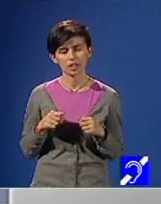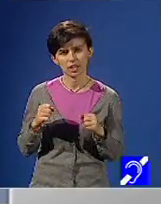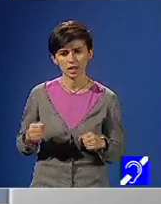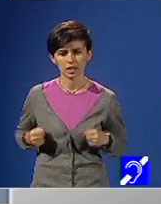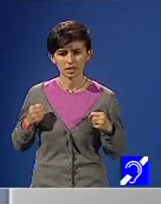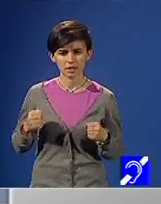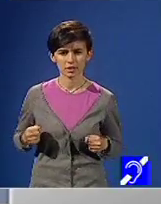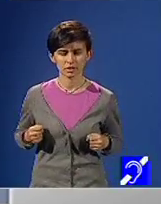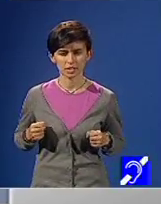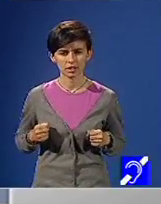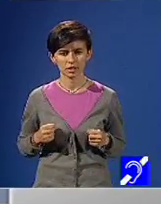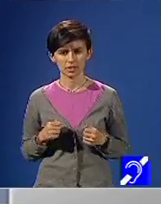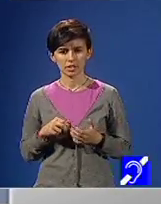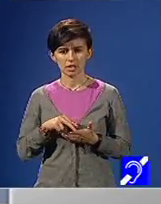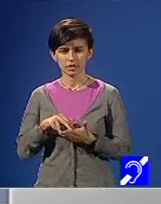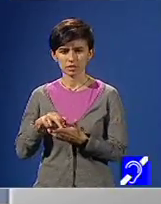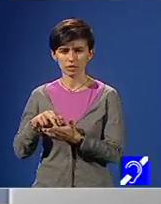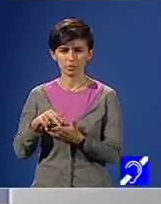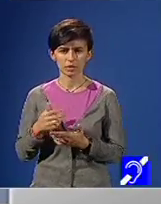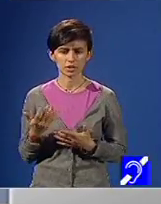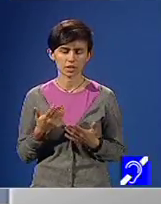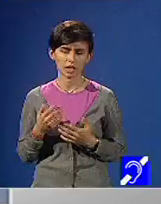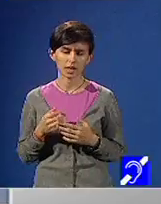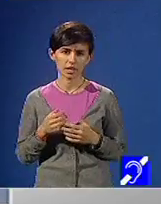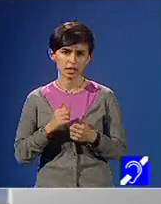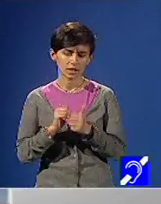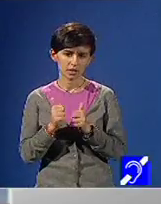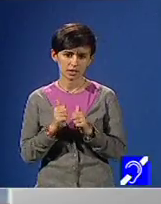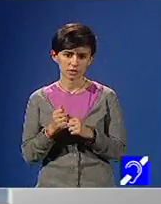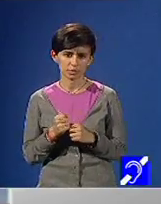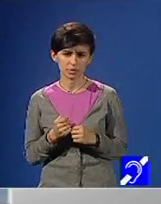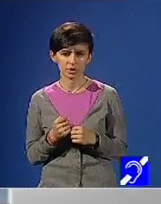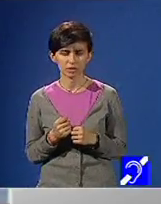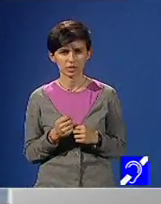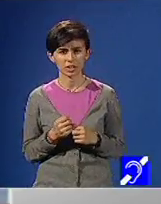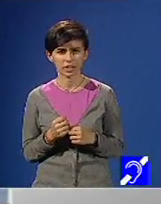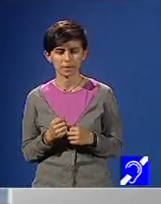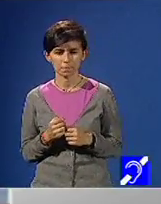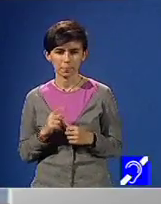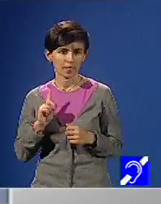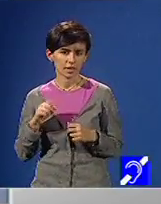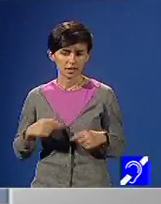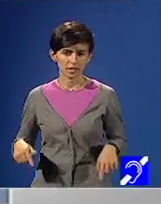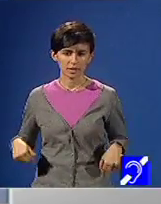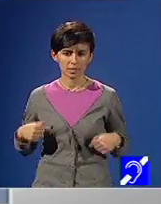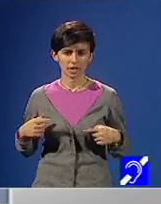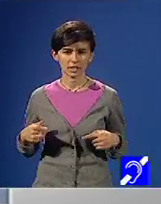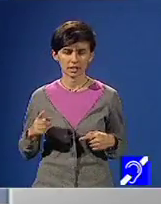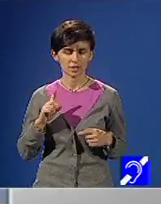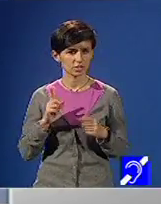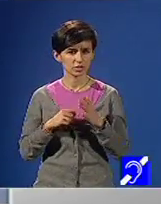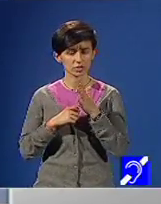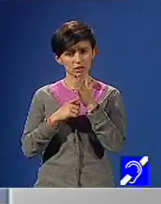acolo unde sporturile neparalimpice, să spunem așa, nu mai știm nimic de această zonă, nu sunt